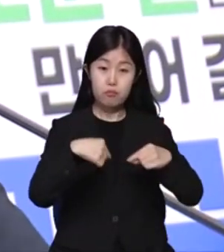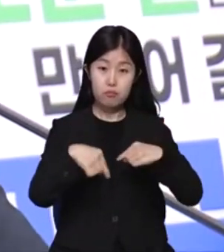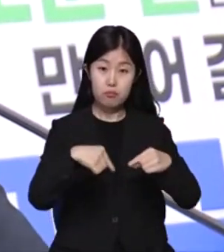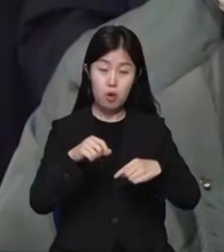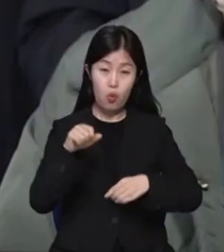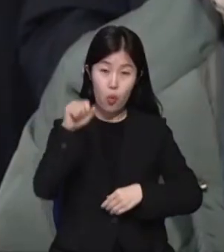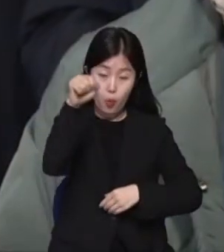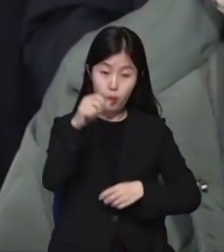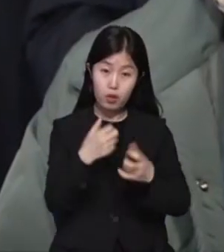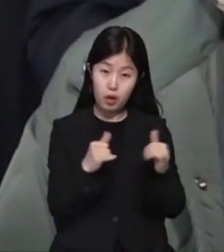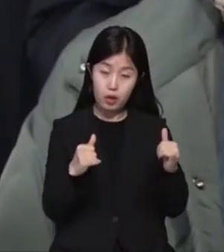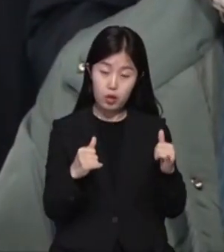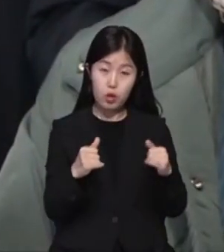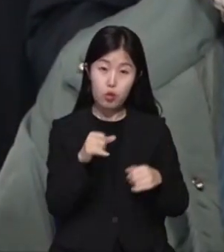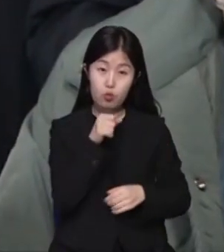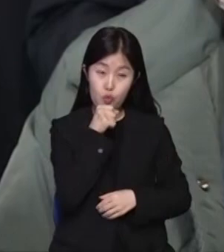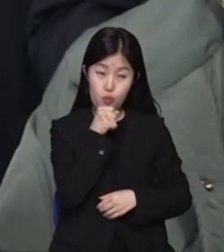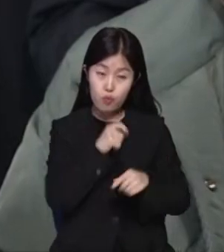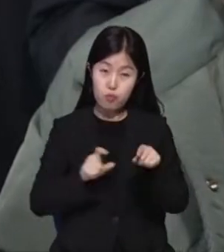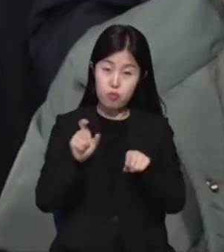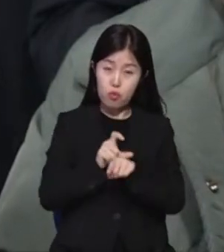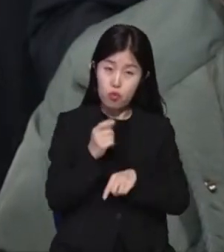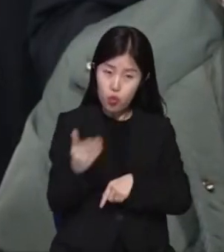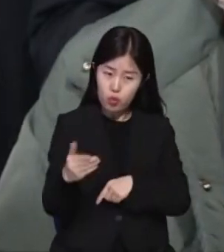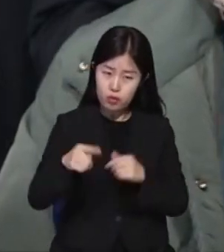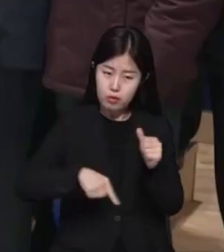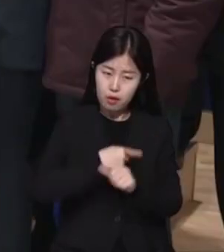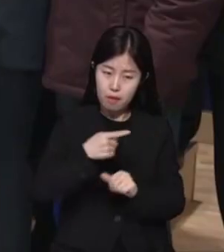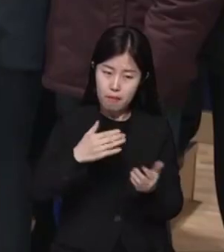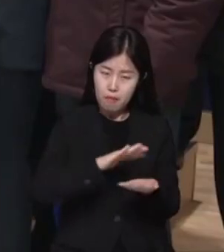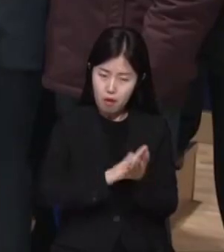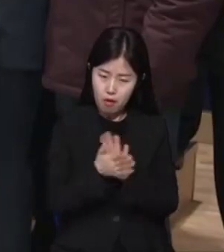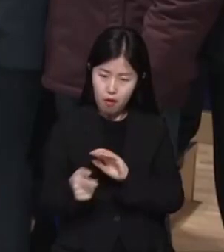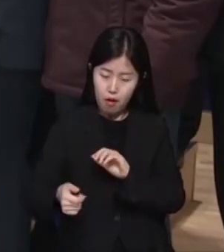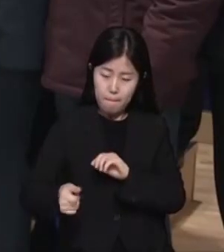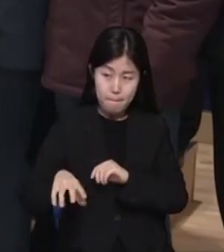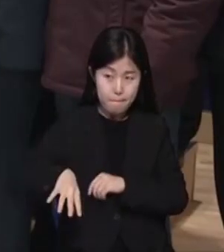작용할지도 주목됩니다 KBC 김재현입니다 위한